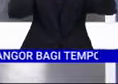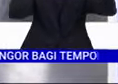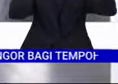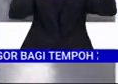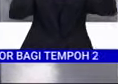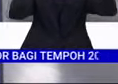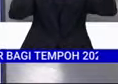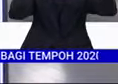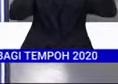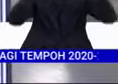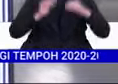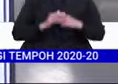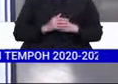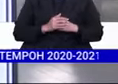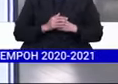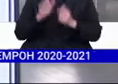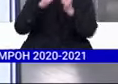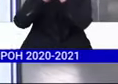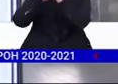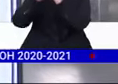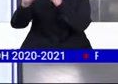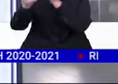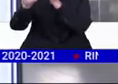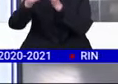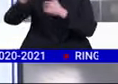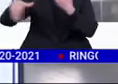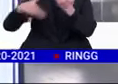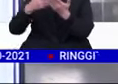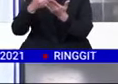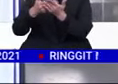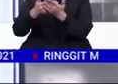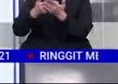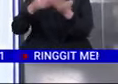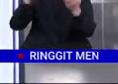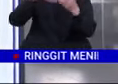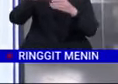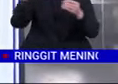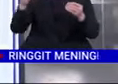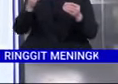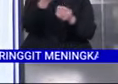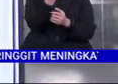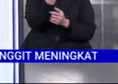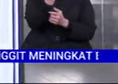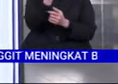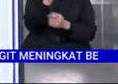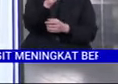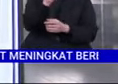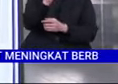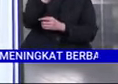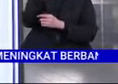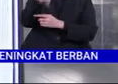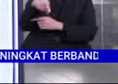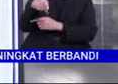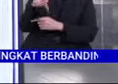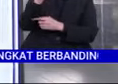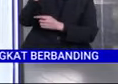karena meluluskan untuk kita semua mengeluarkan keju SP sebanyak 10 Oke